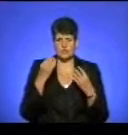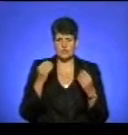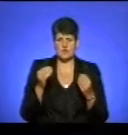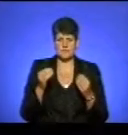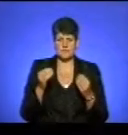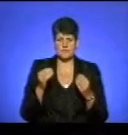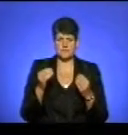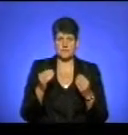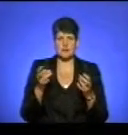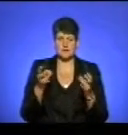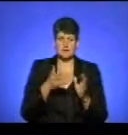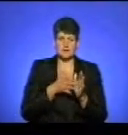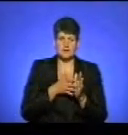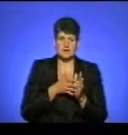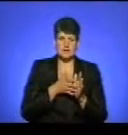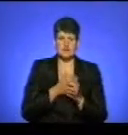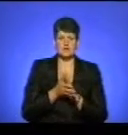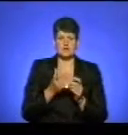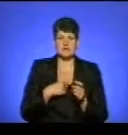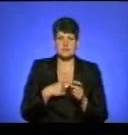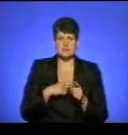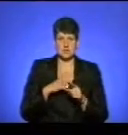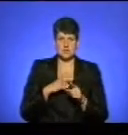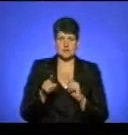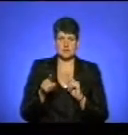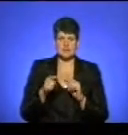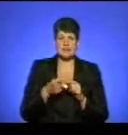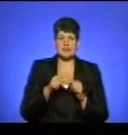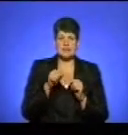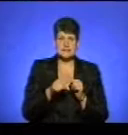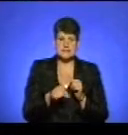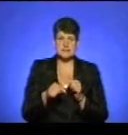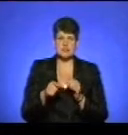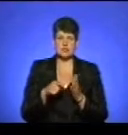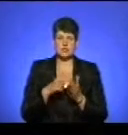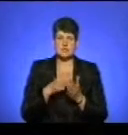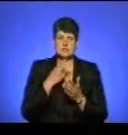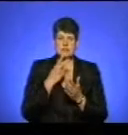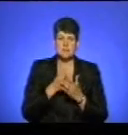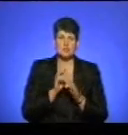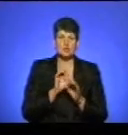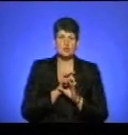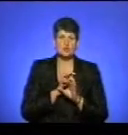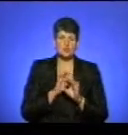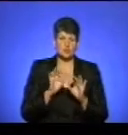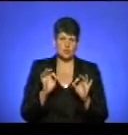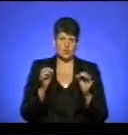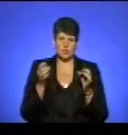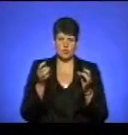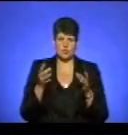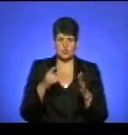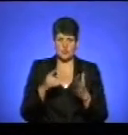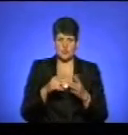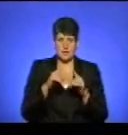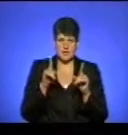а реалізовувати себе якомога швидше. На цій сторінці ми бачимо чудову просто